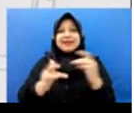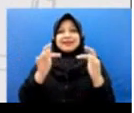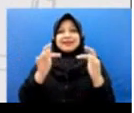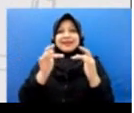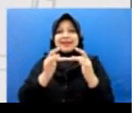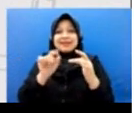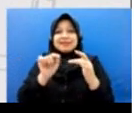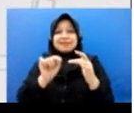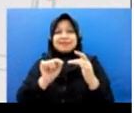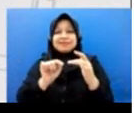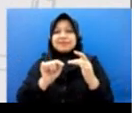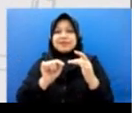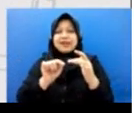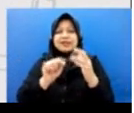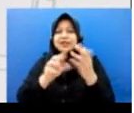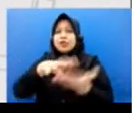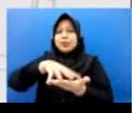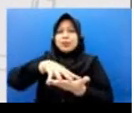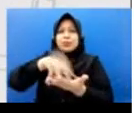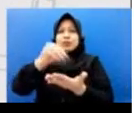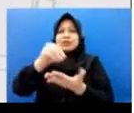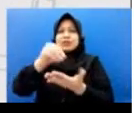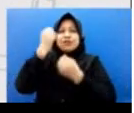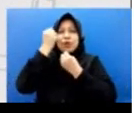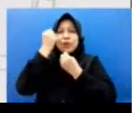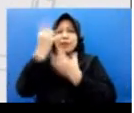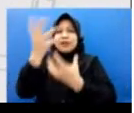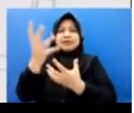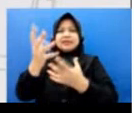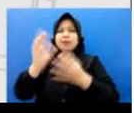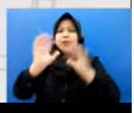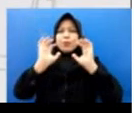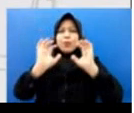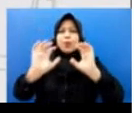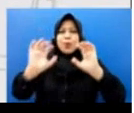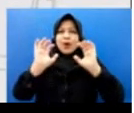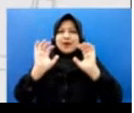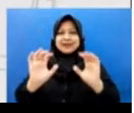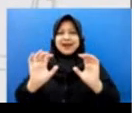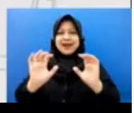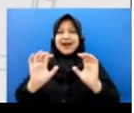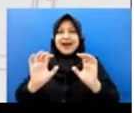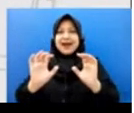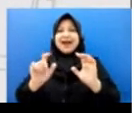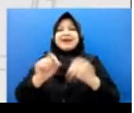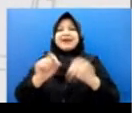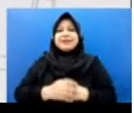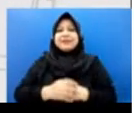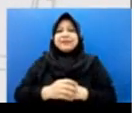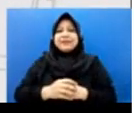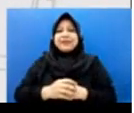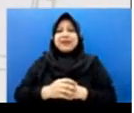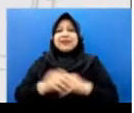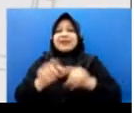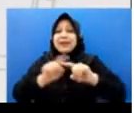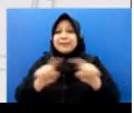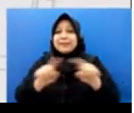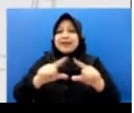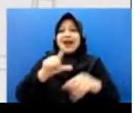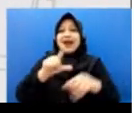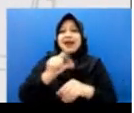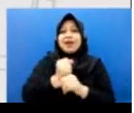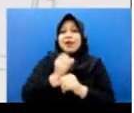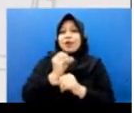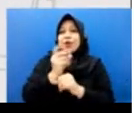gudang informasi yang abundan. Hanya saja algoritma dari media sosial